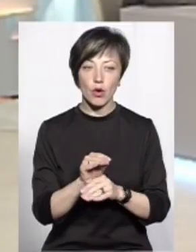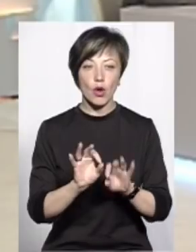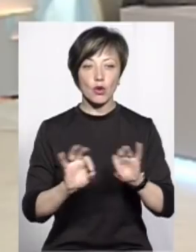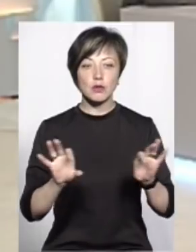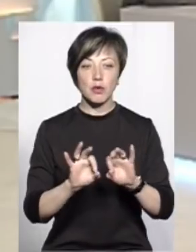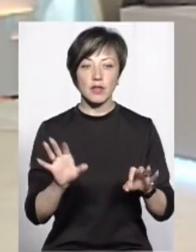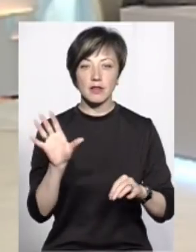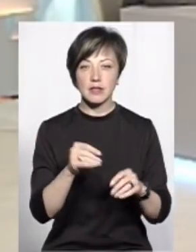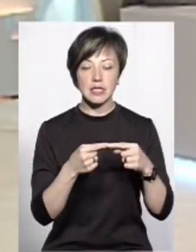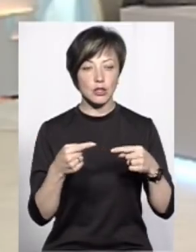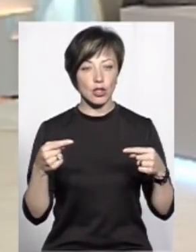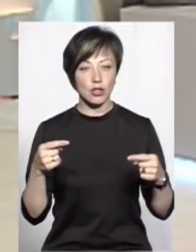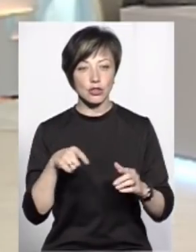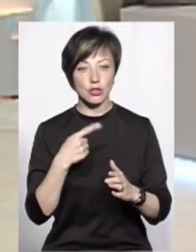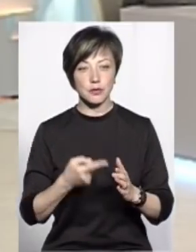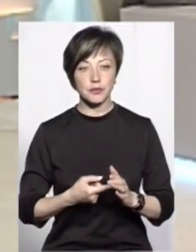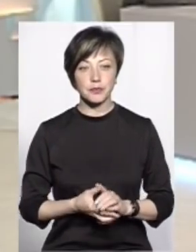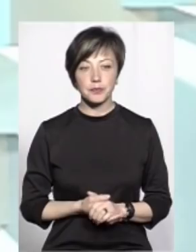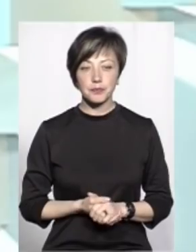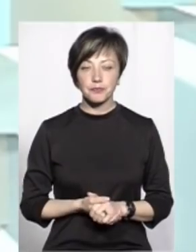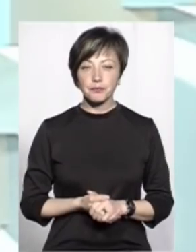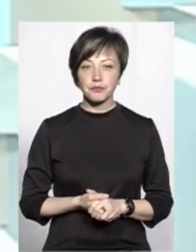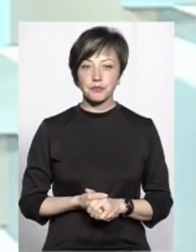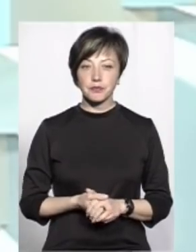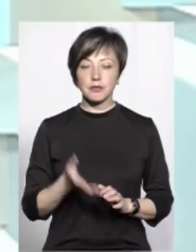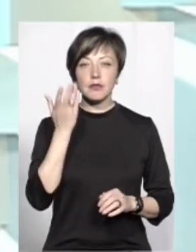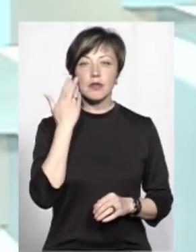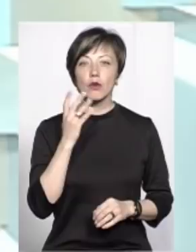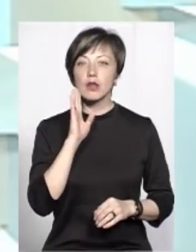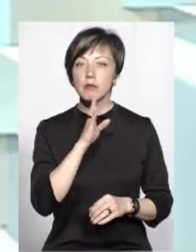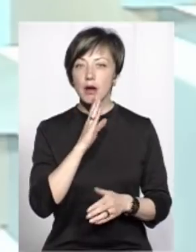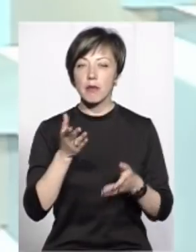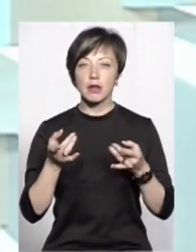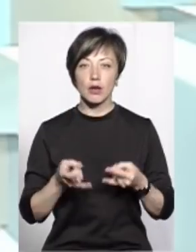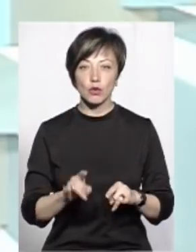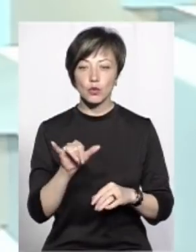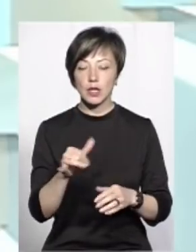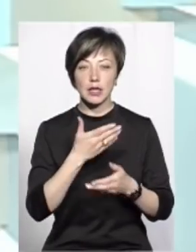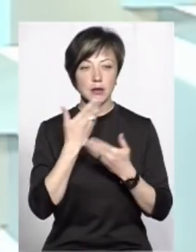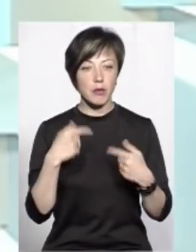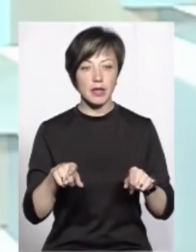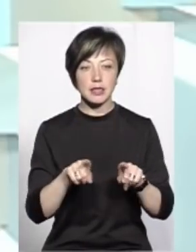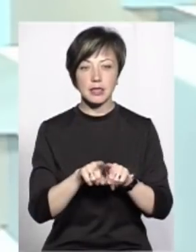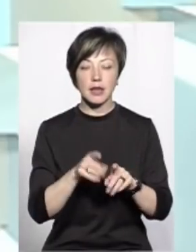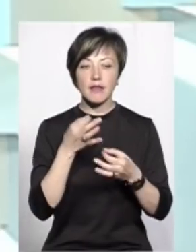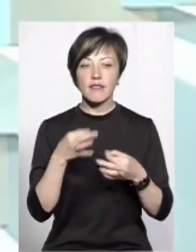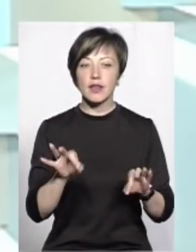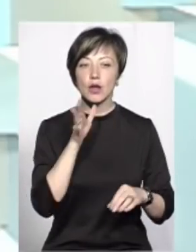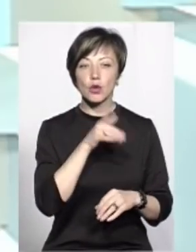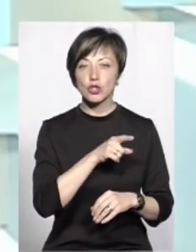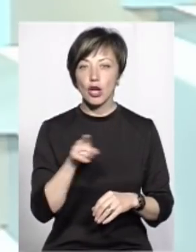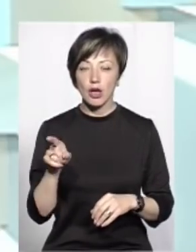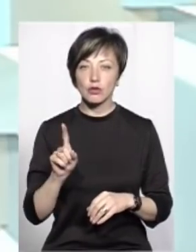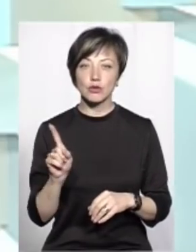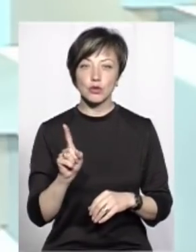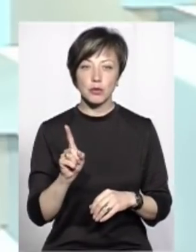ці всі речі? Коли мама народжує, в неї вже немає стільки вільного часу, аби